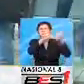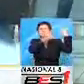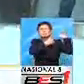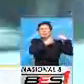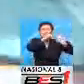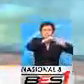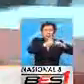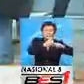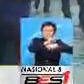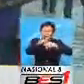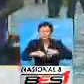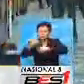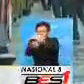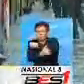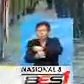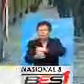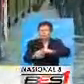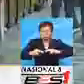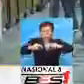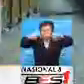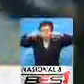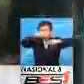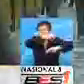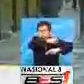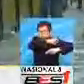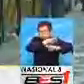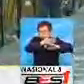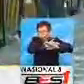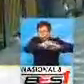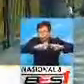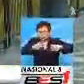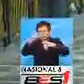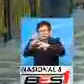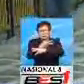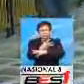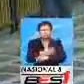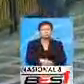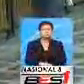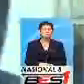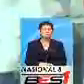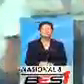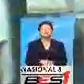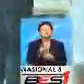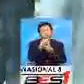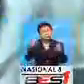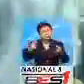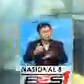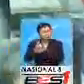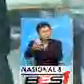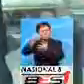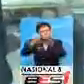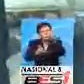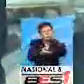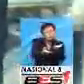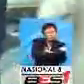rosak supaya meningkatkan penguatkuasaan sebelum keadaan menjadi semakin Teruk ikhlas bersedia membantu jika